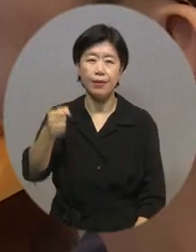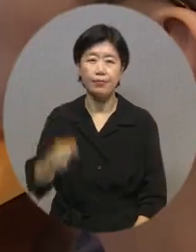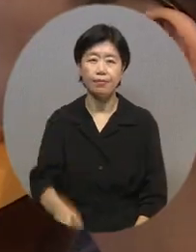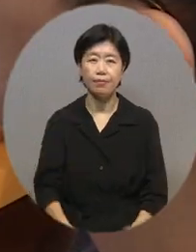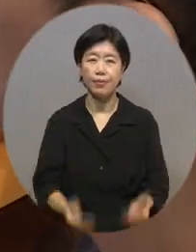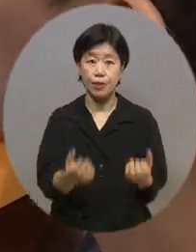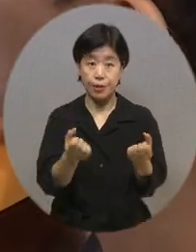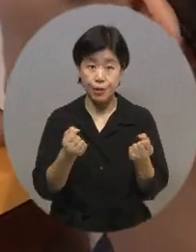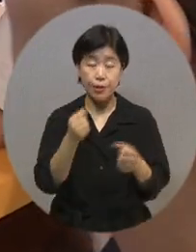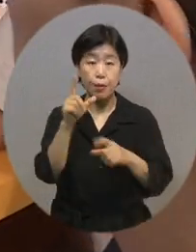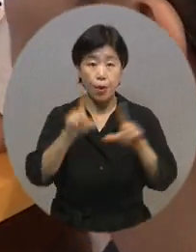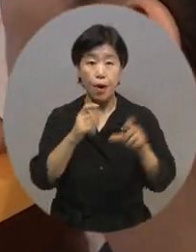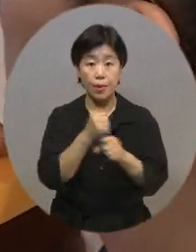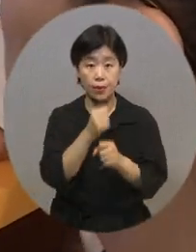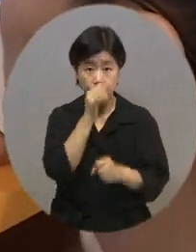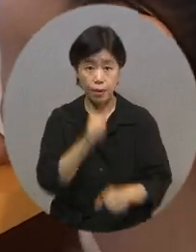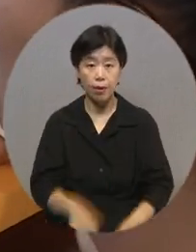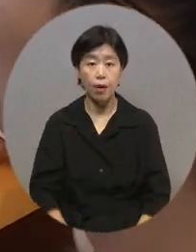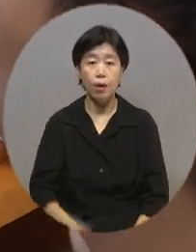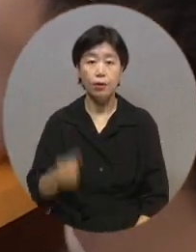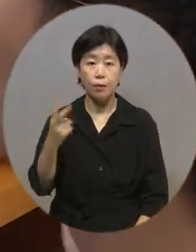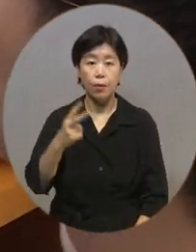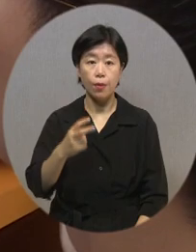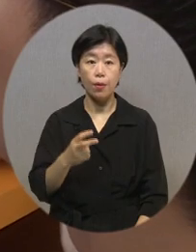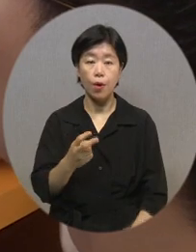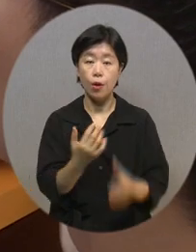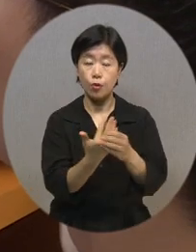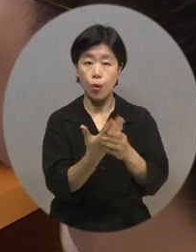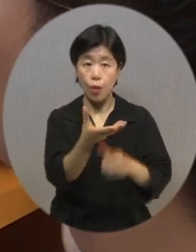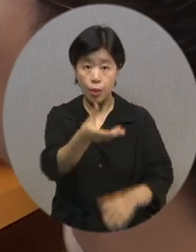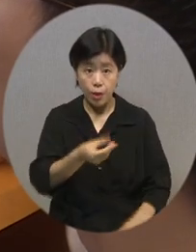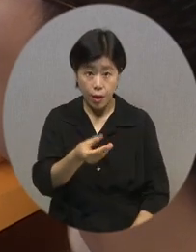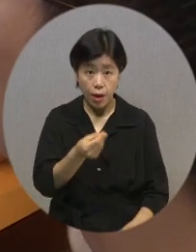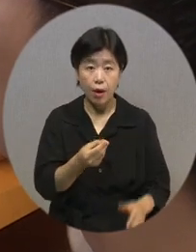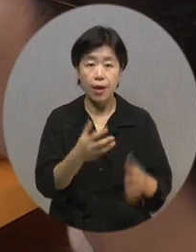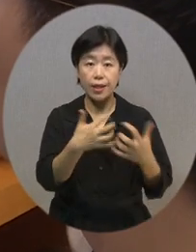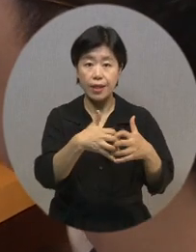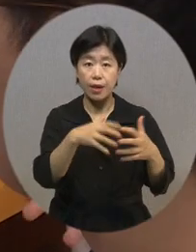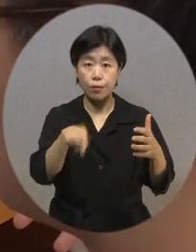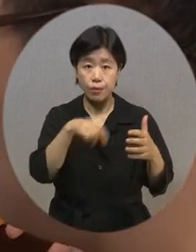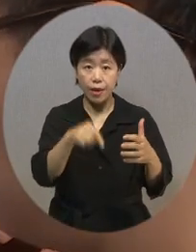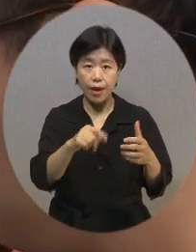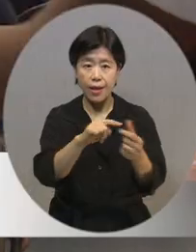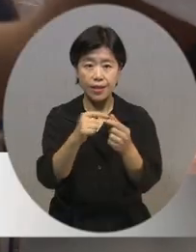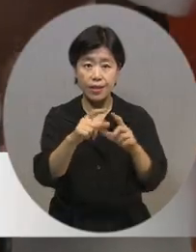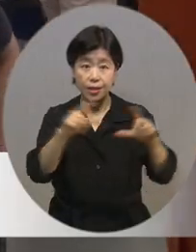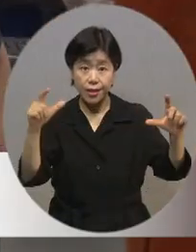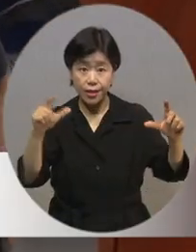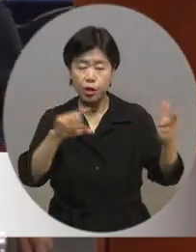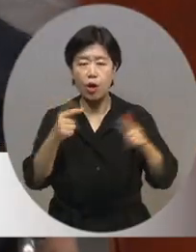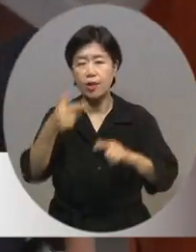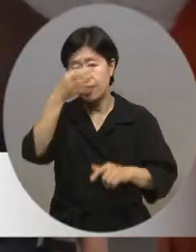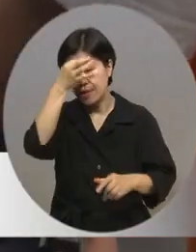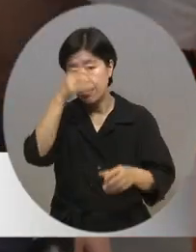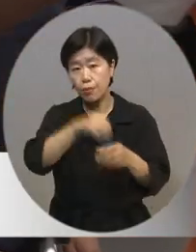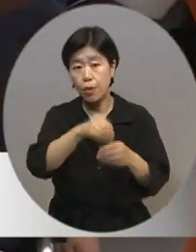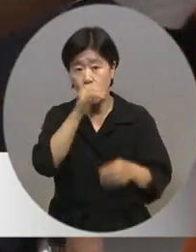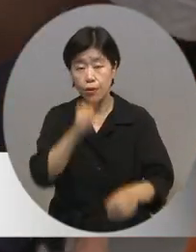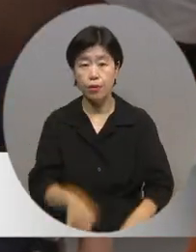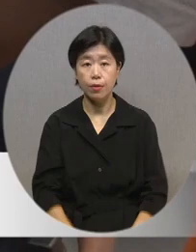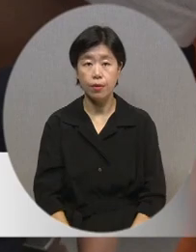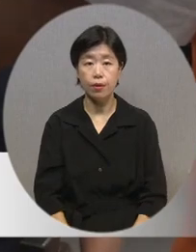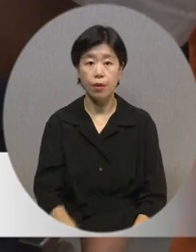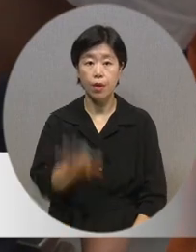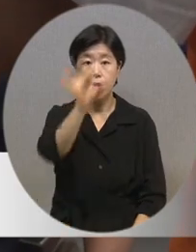설치됐고, 현금 인출기에는 그래픽과 음성 안내, 큰 글씨 기능을 넣었습니다. 이런 바 형태로 길게